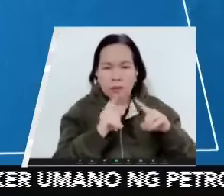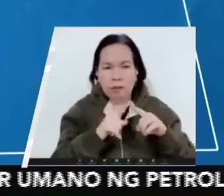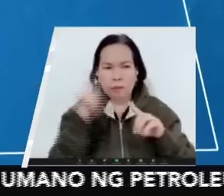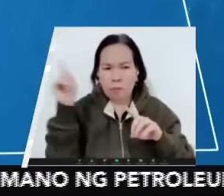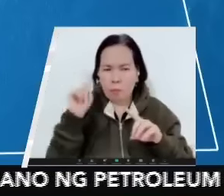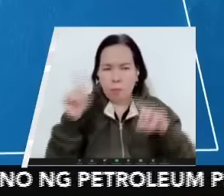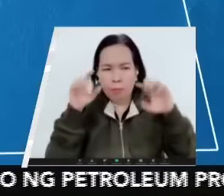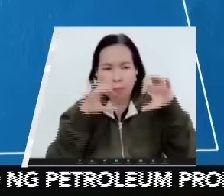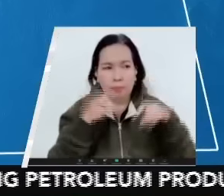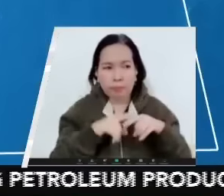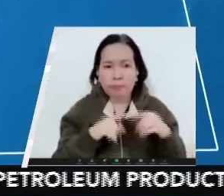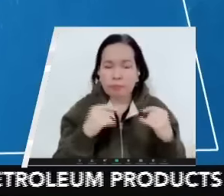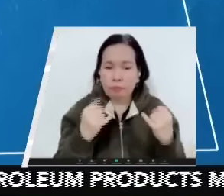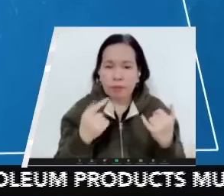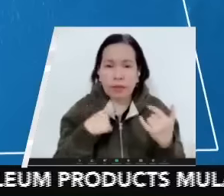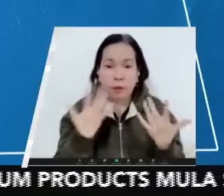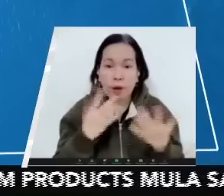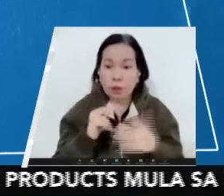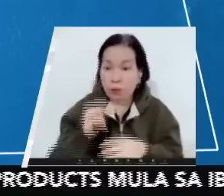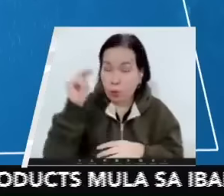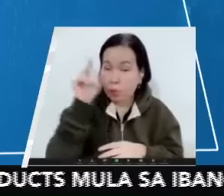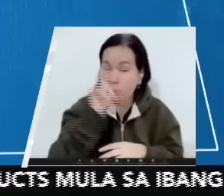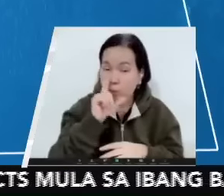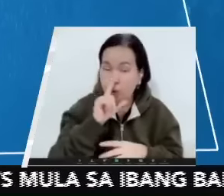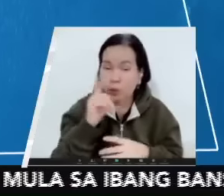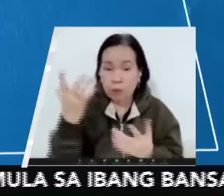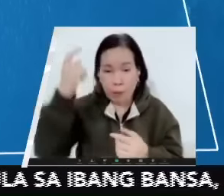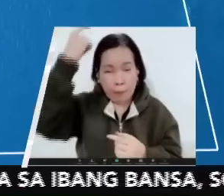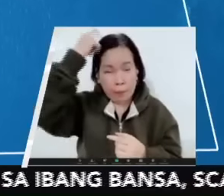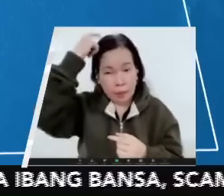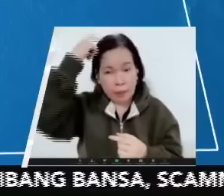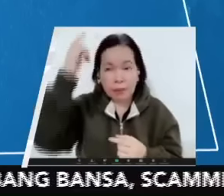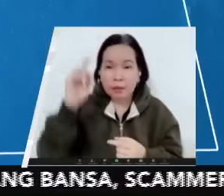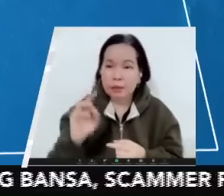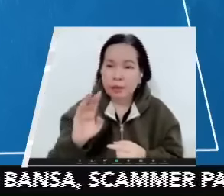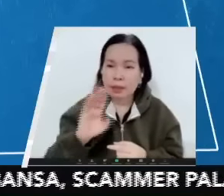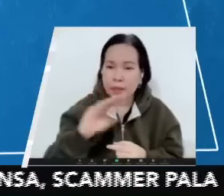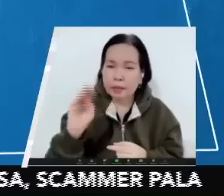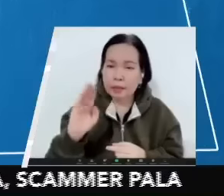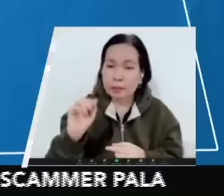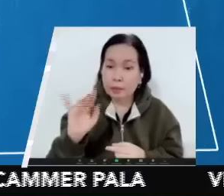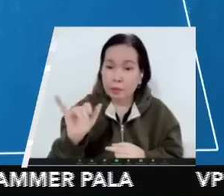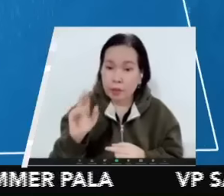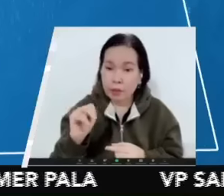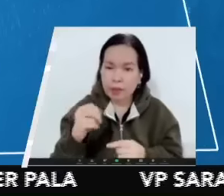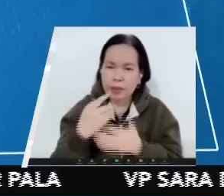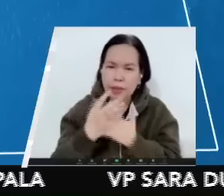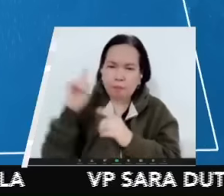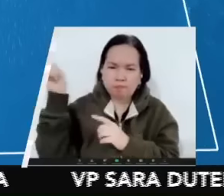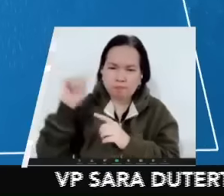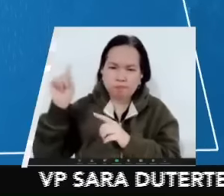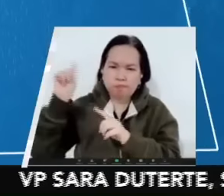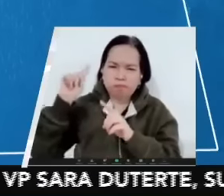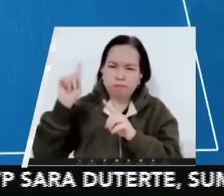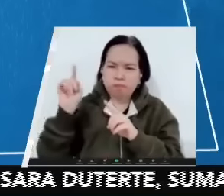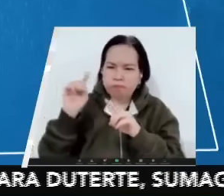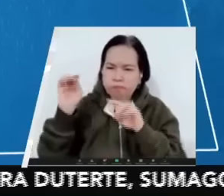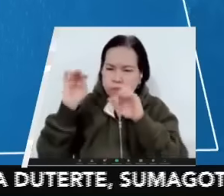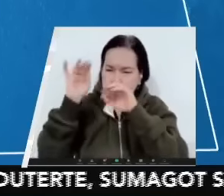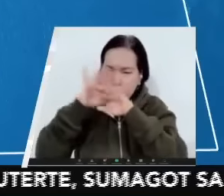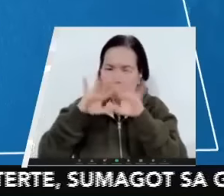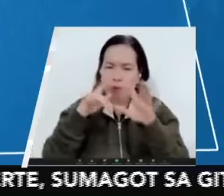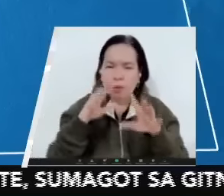sa extreme northern Luzon, particular sa Batanes at Babuyan Islands. Localized thunderstorms ang magpapaulan sa Metro Manila at